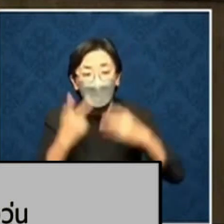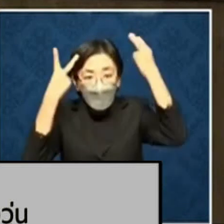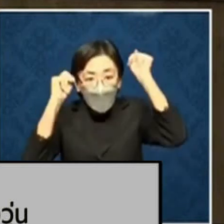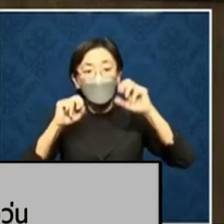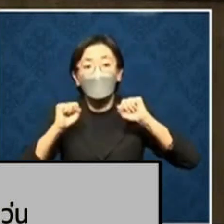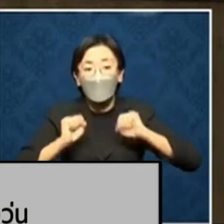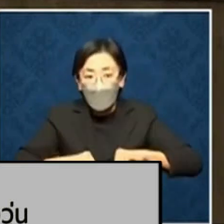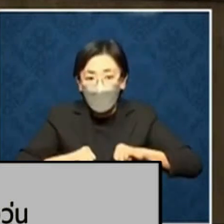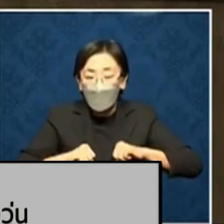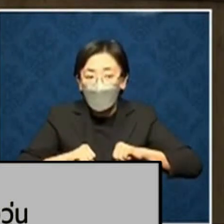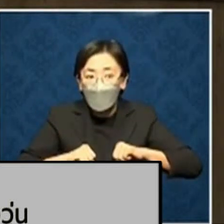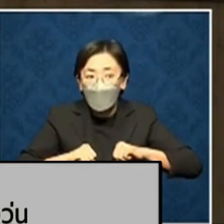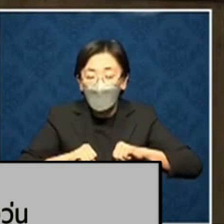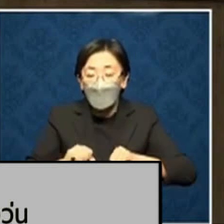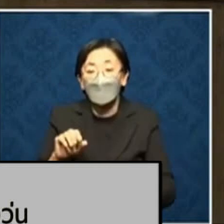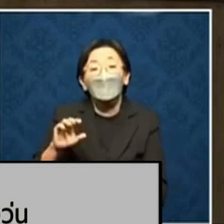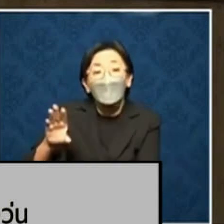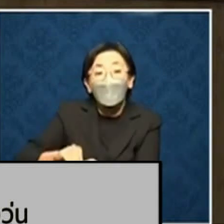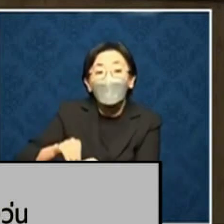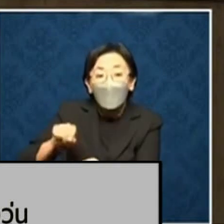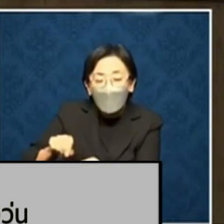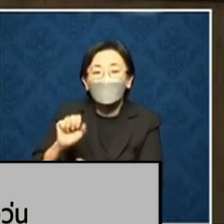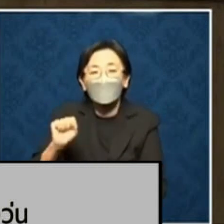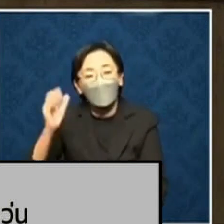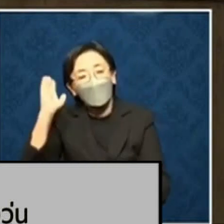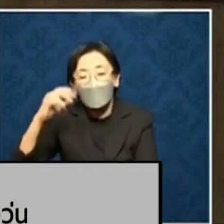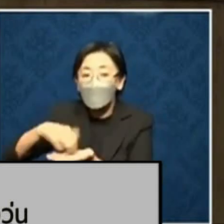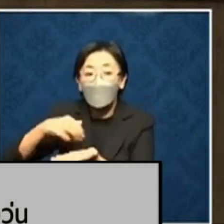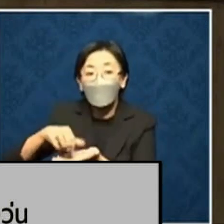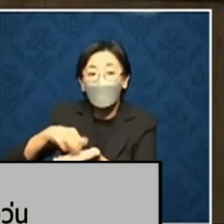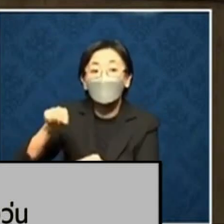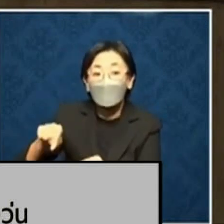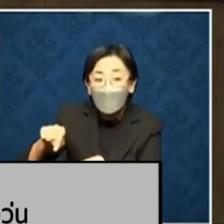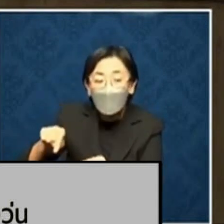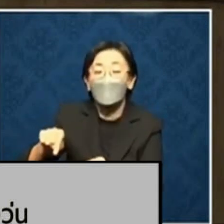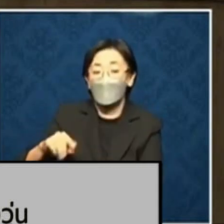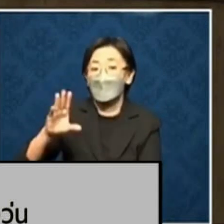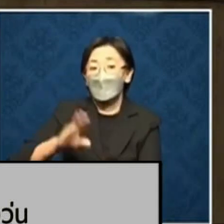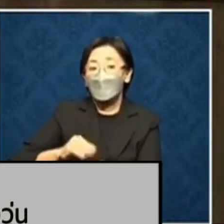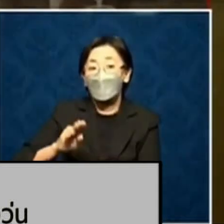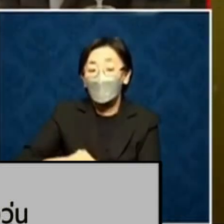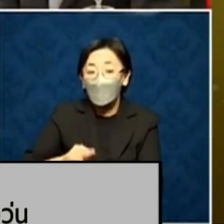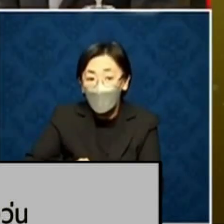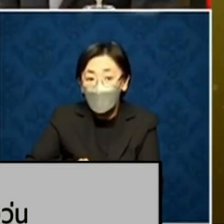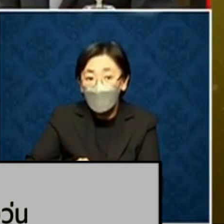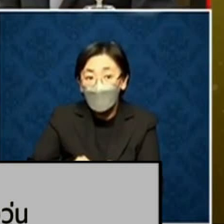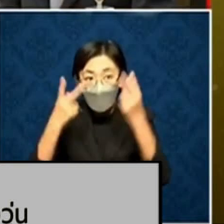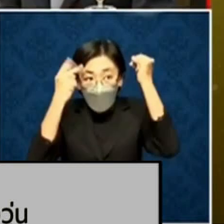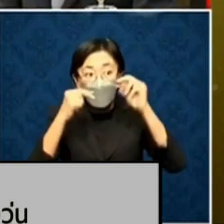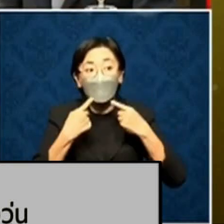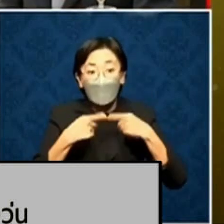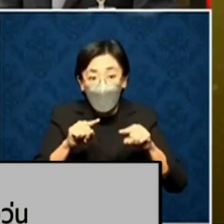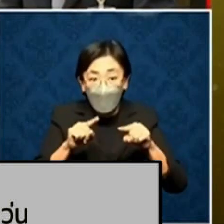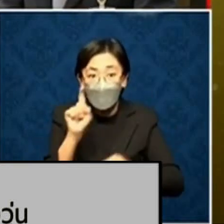ตเอาข้อมูลที่สมาชิกนั้นน่ะได้นำเสนอนั้นน่ะเป็นข้อมูลที่ท่านตอบหรือ